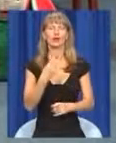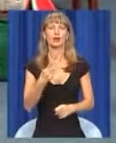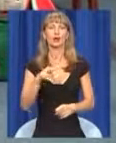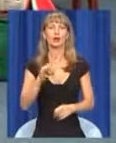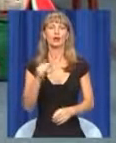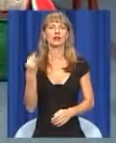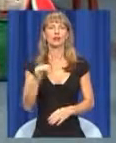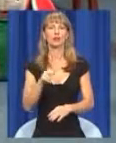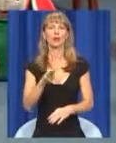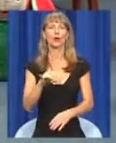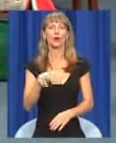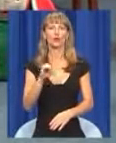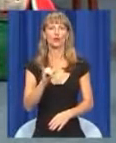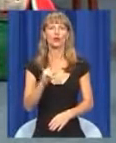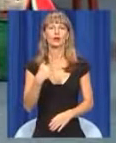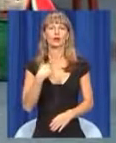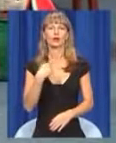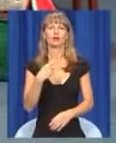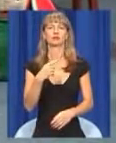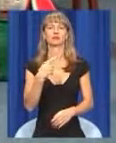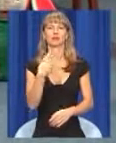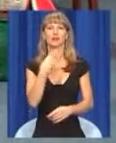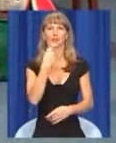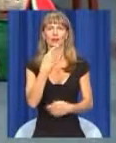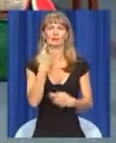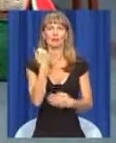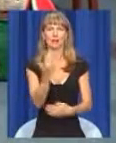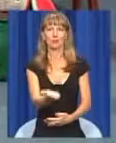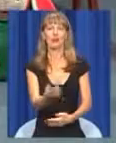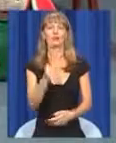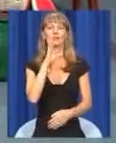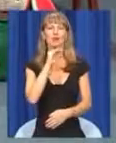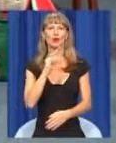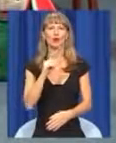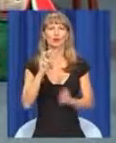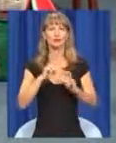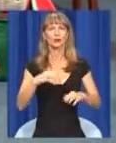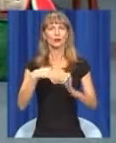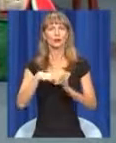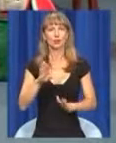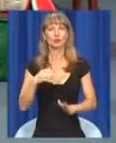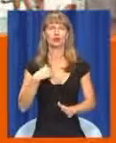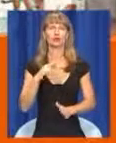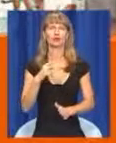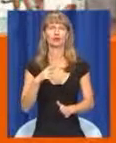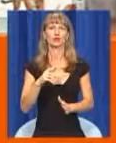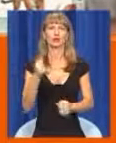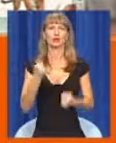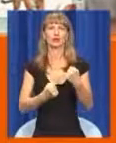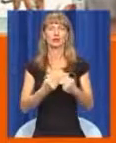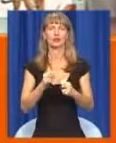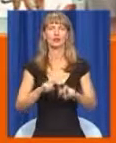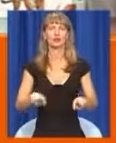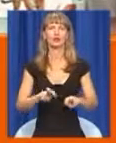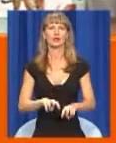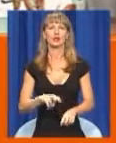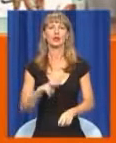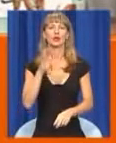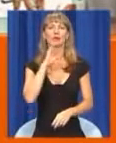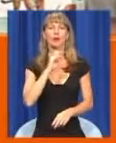цікаву породу, але я це довіряю тобі, тому що ти, я думаю, в цуциках розбираєшся краще, а я більше розбираюсь в автівках.